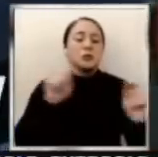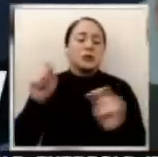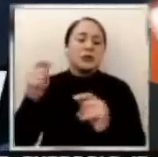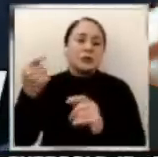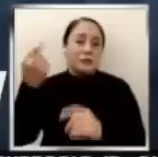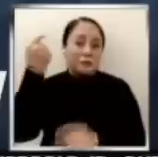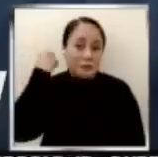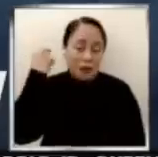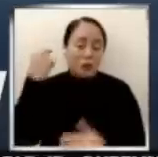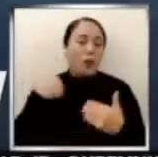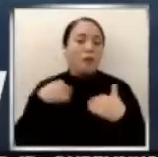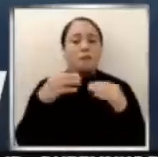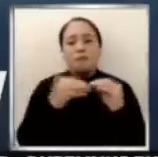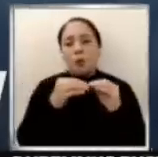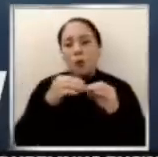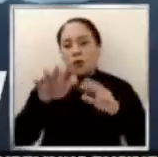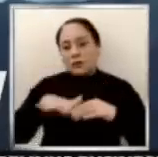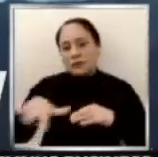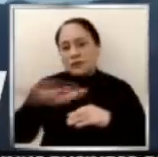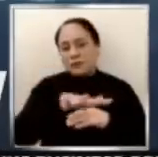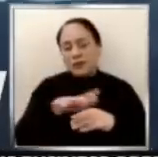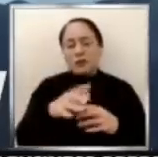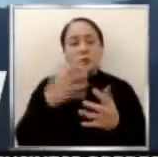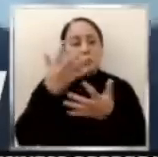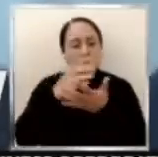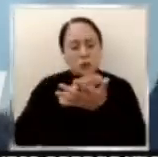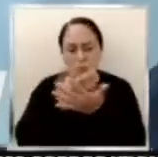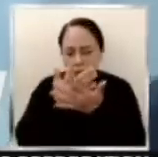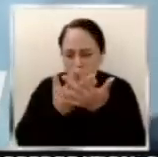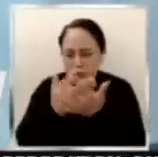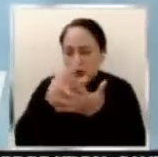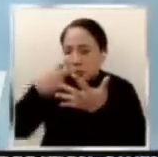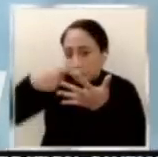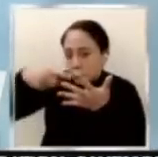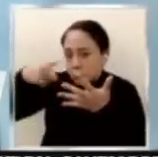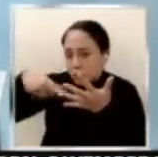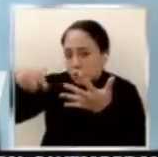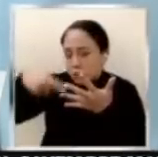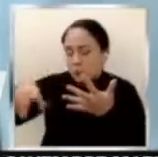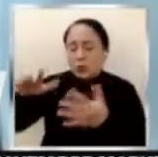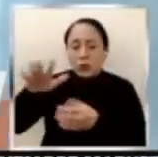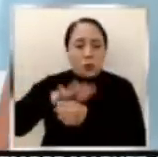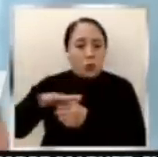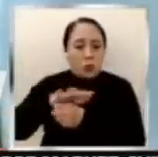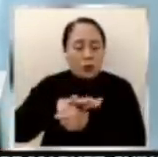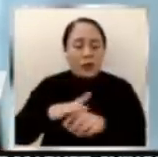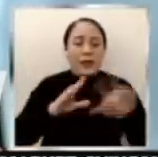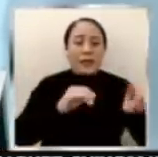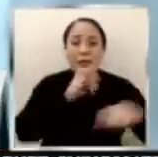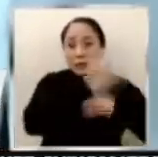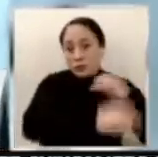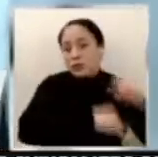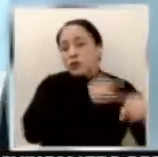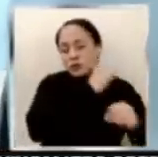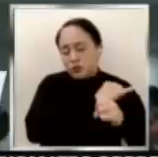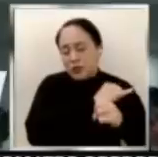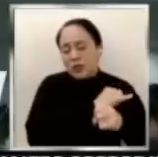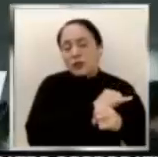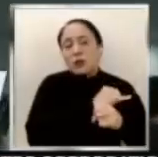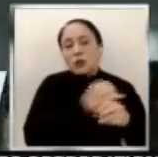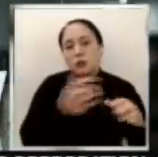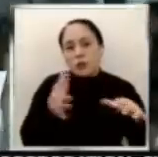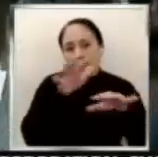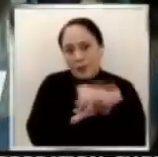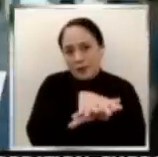more space. No? Yung screening, security screening ng domestic tsaka security screening ng international, iko-combine natin yan.